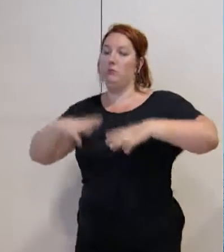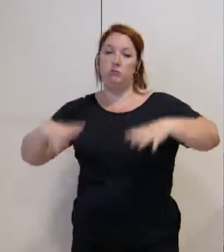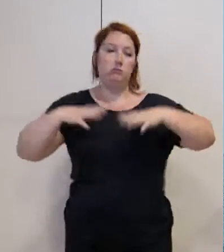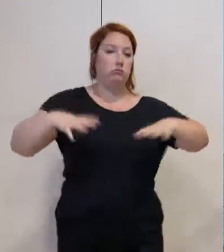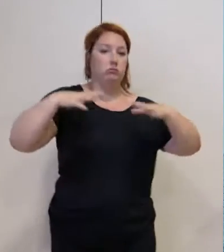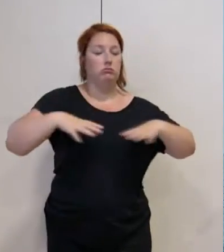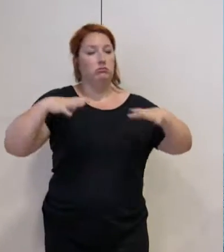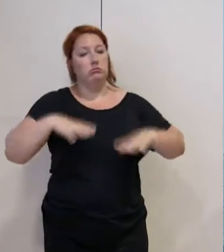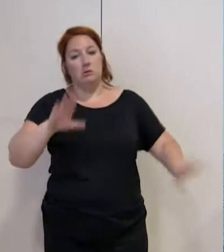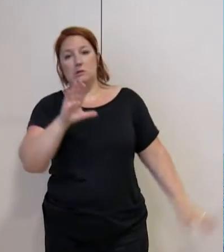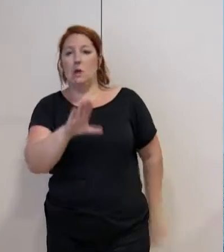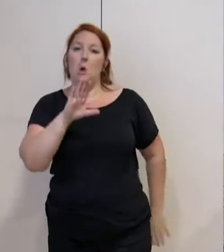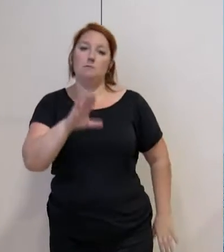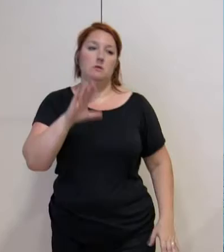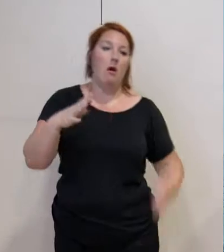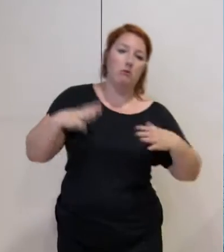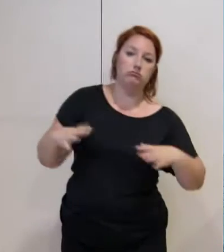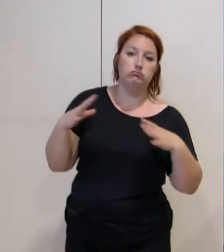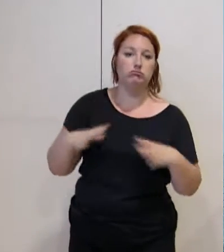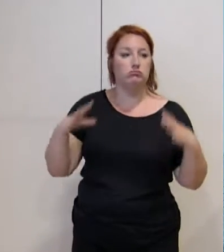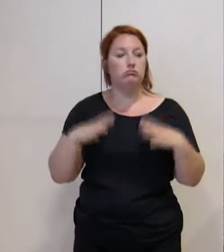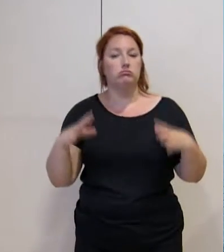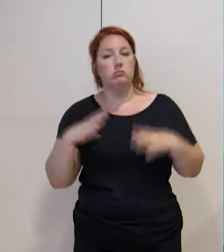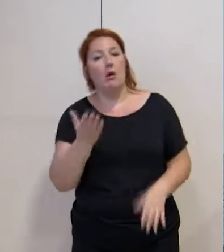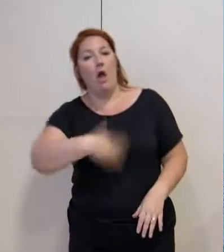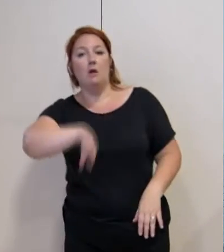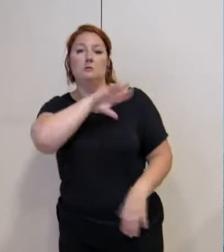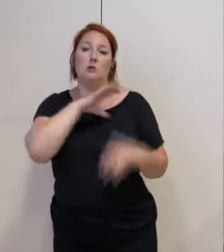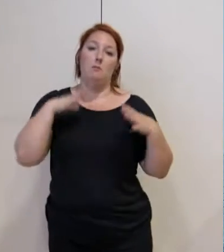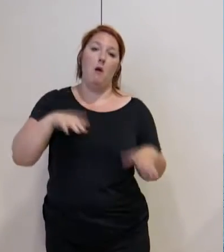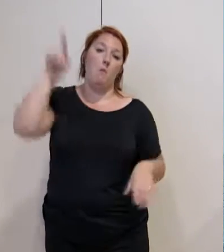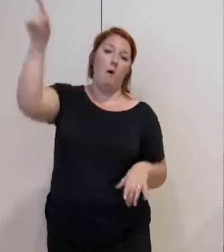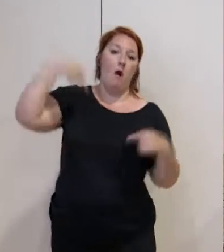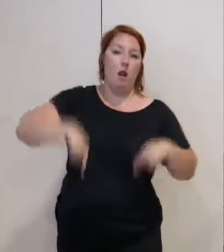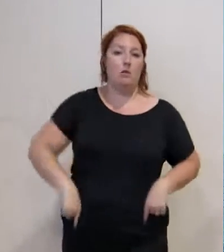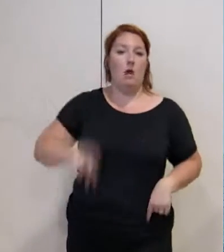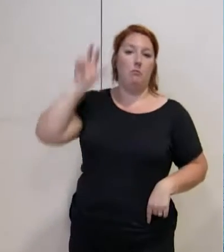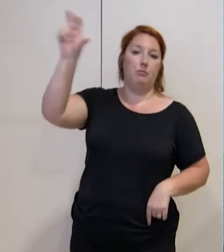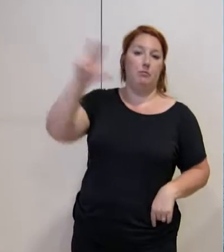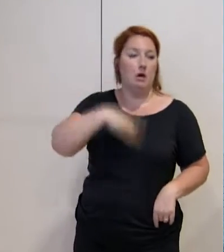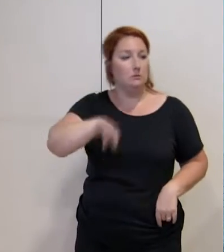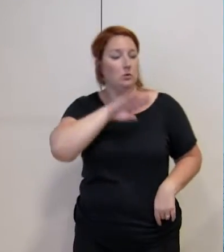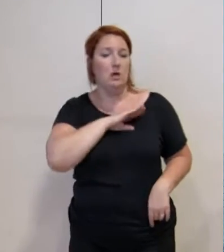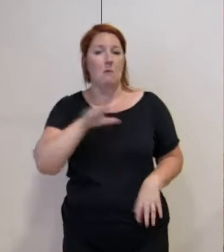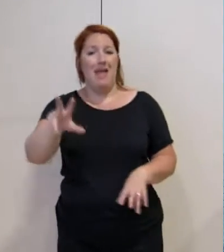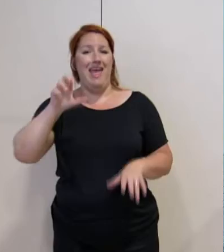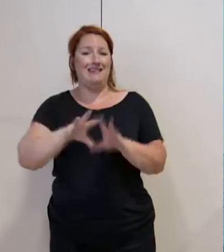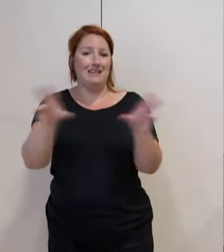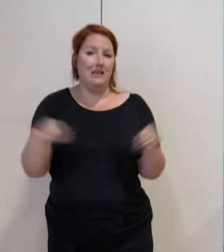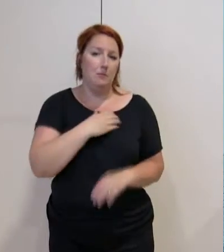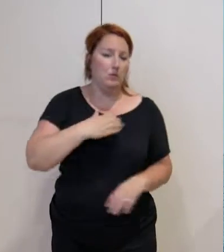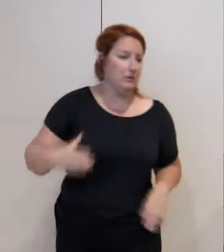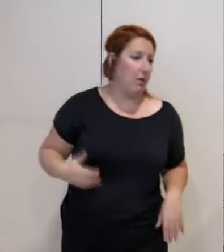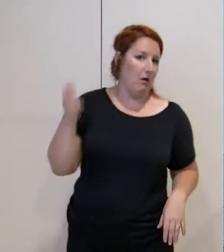retranchant derrière la fatalité, en renvoyant la responsabilité à l'État, à vos prédécesseurs, à vos partenaires,